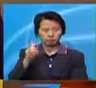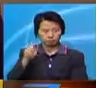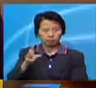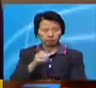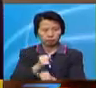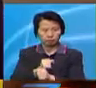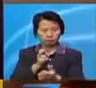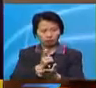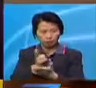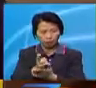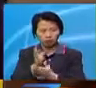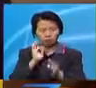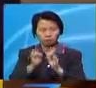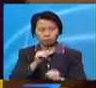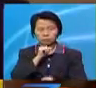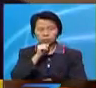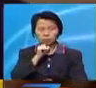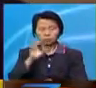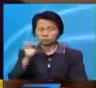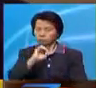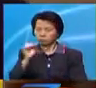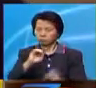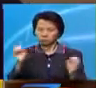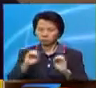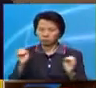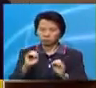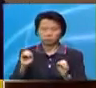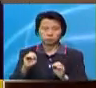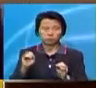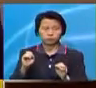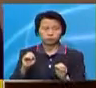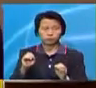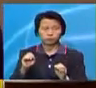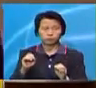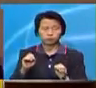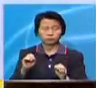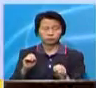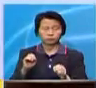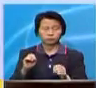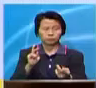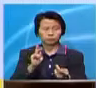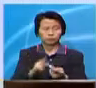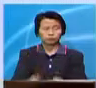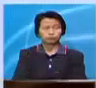right. Otherwise, you do everything else is not going to be fully maximized.